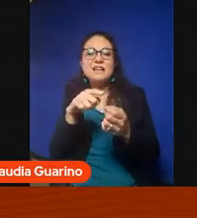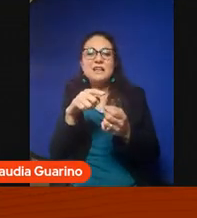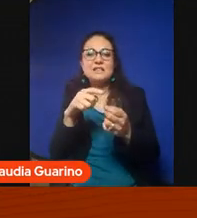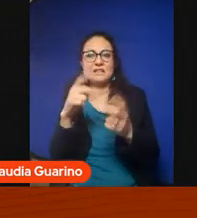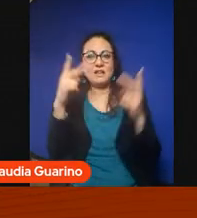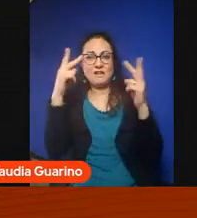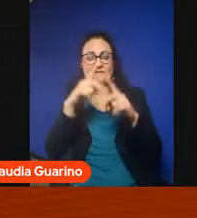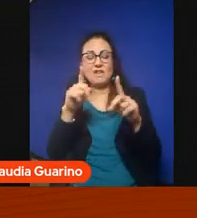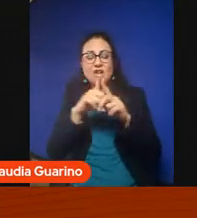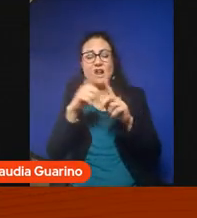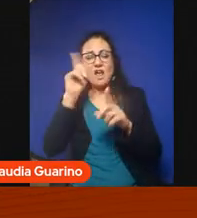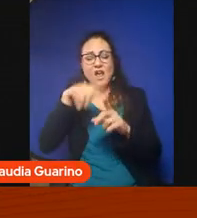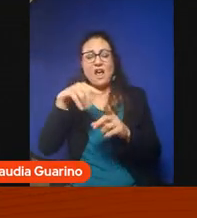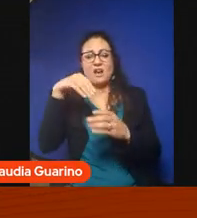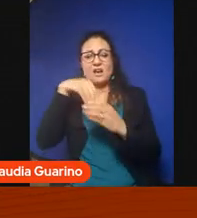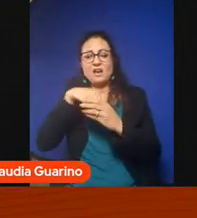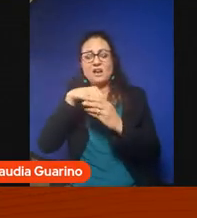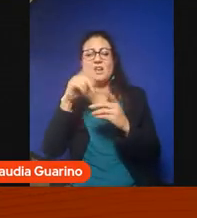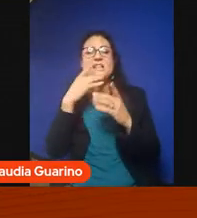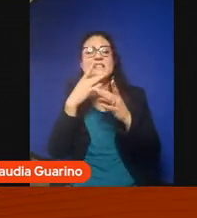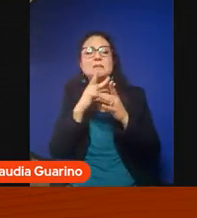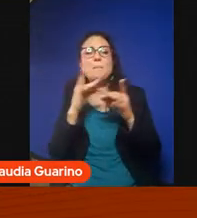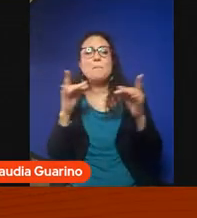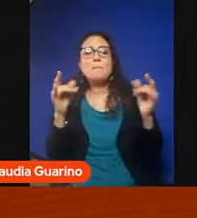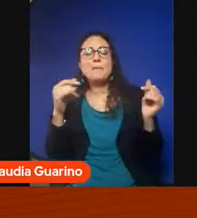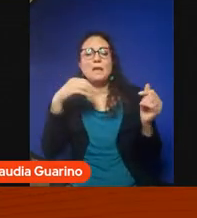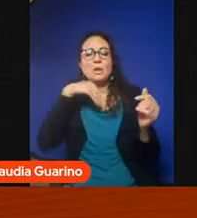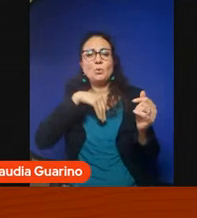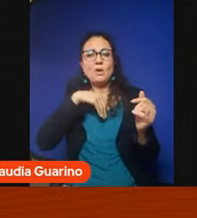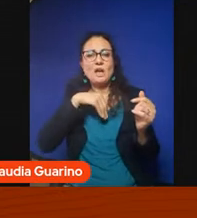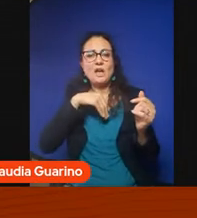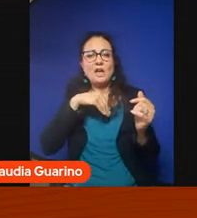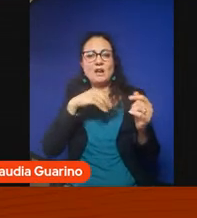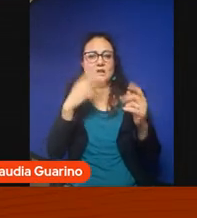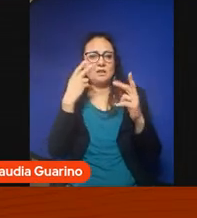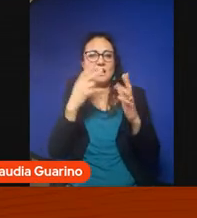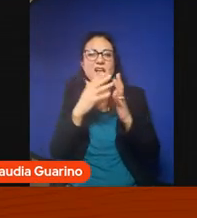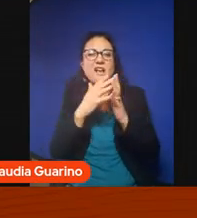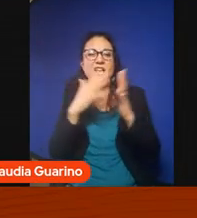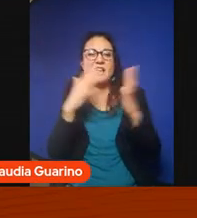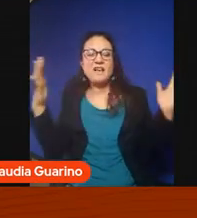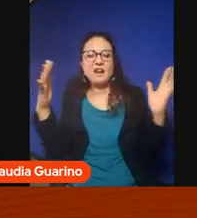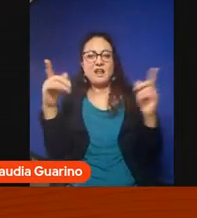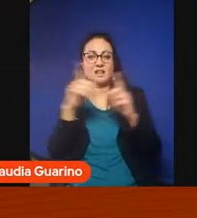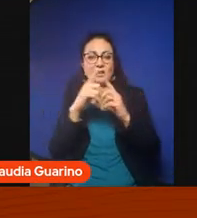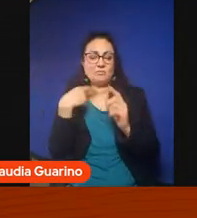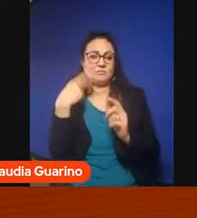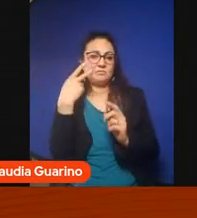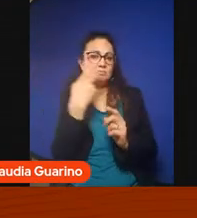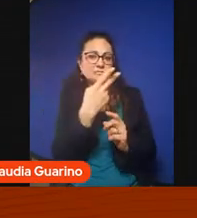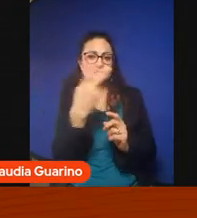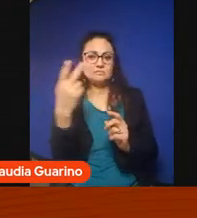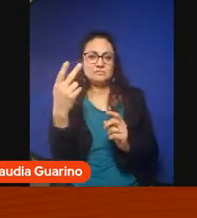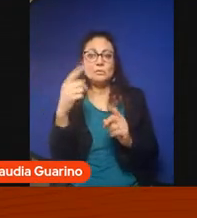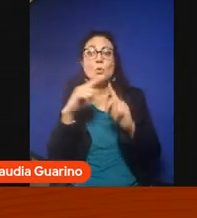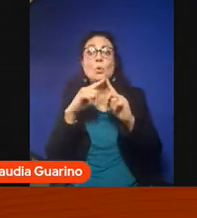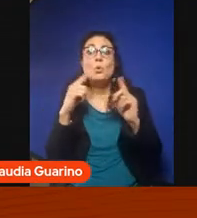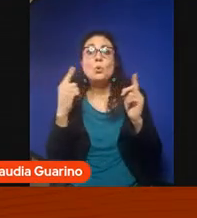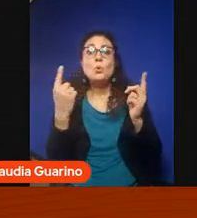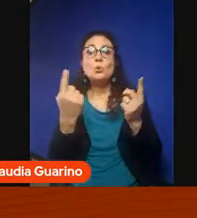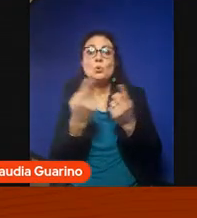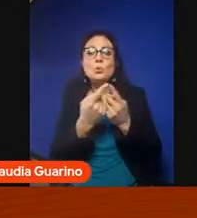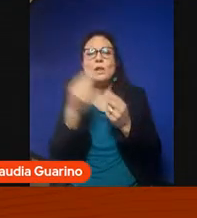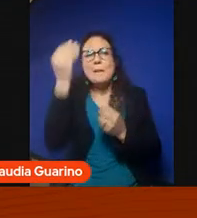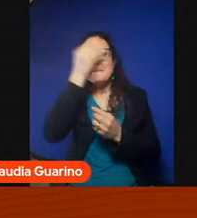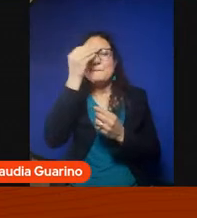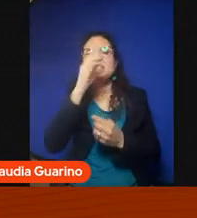umano, e vale anche a livello spirituale. Pensiamo ai grandi santi. Hanno avuto tutti, pensiamo a